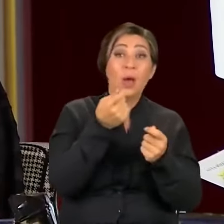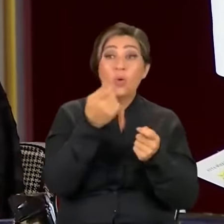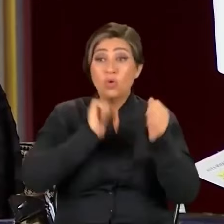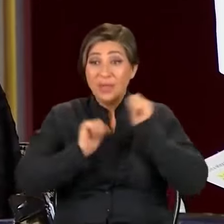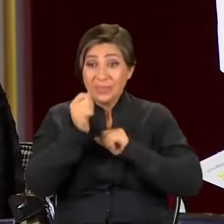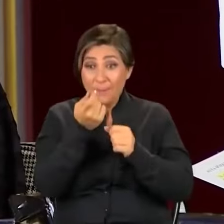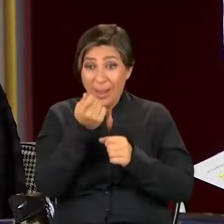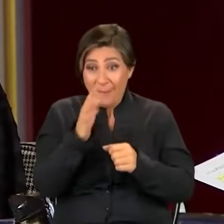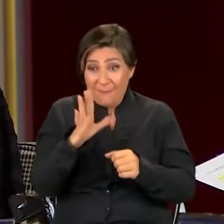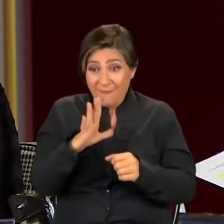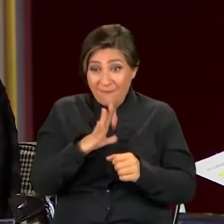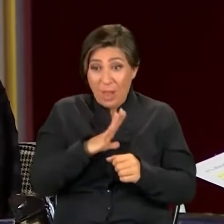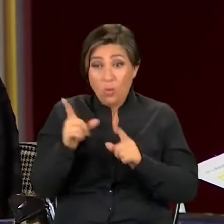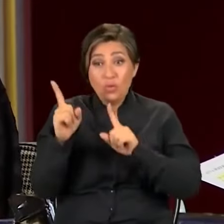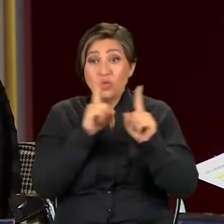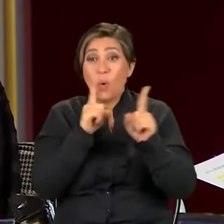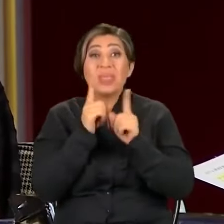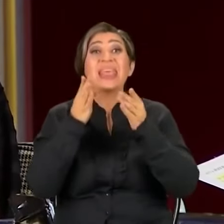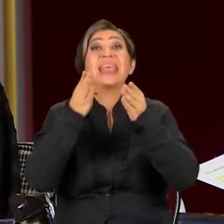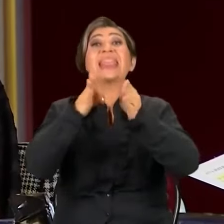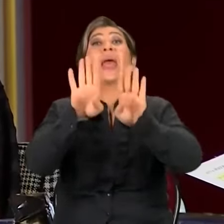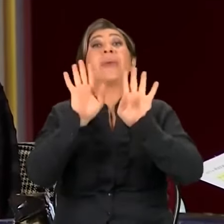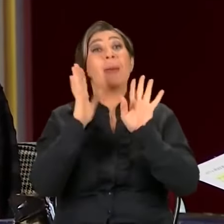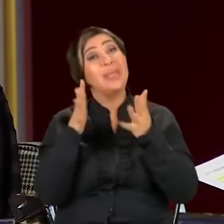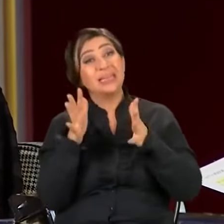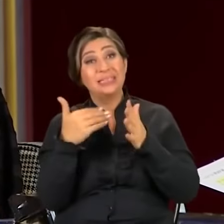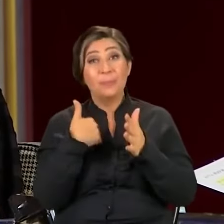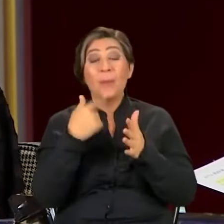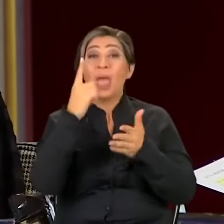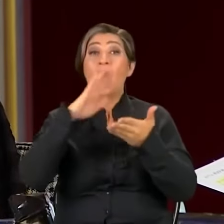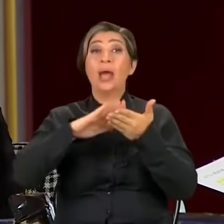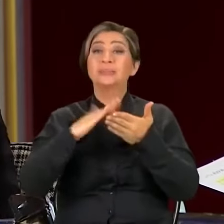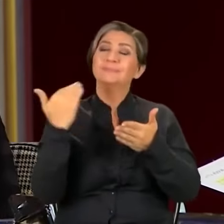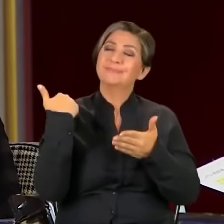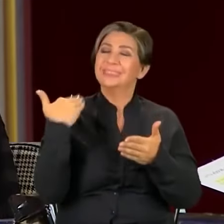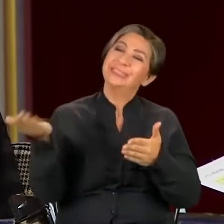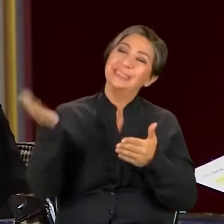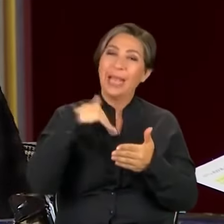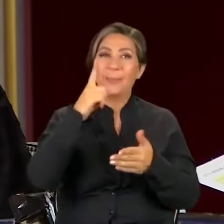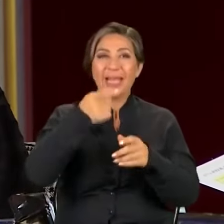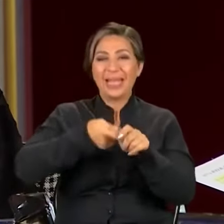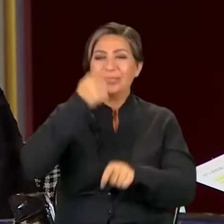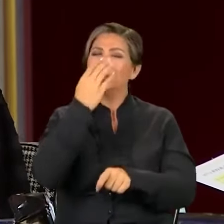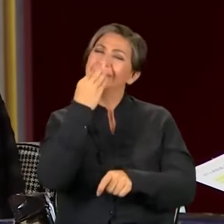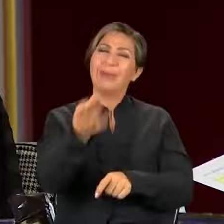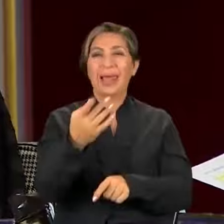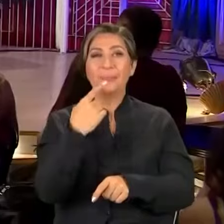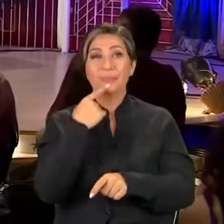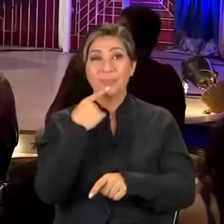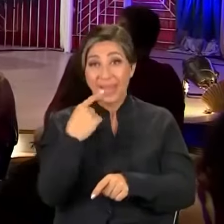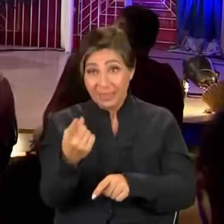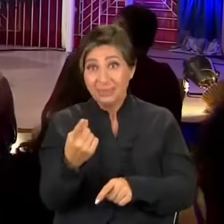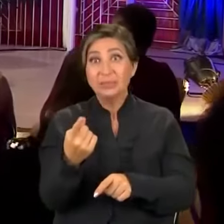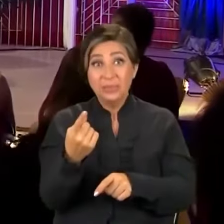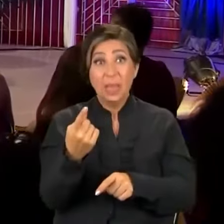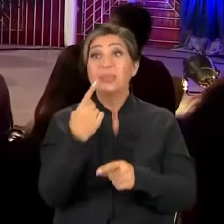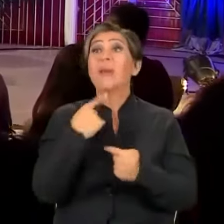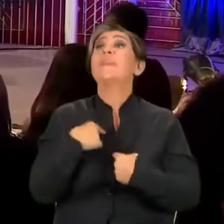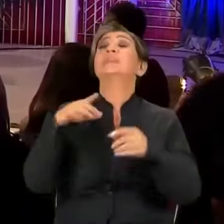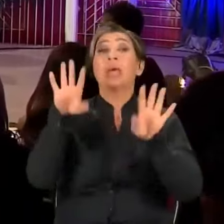param olduğu için o doğum gününe de gidemeyebilirdim. Aha. Eğer bir arkadaşım gel ben sana bir tane gazoz ısmarlarım veya başka bir şey